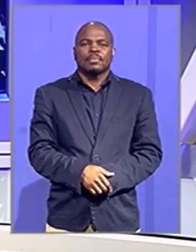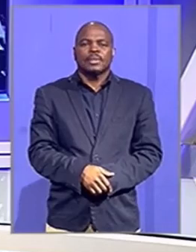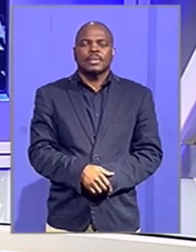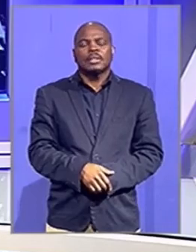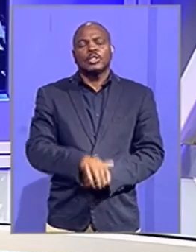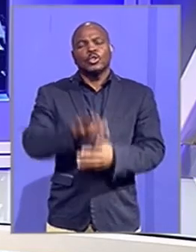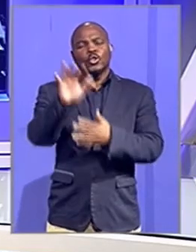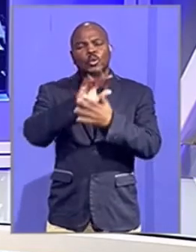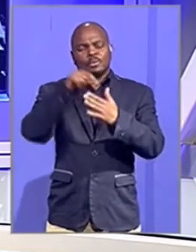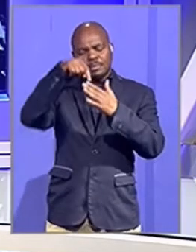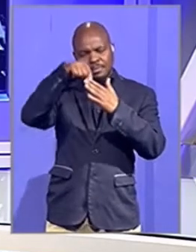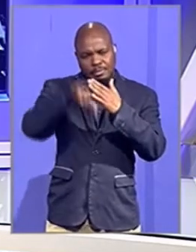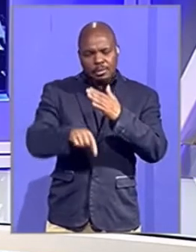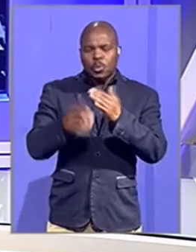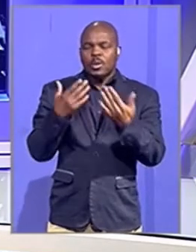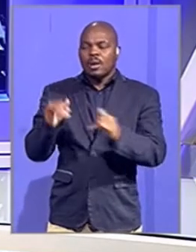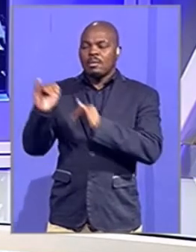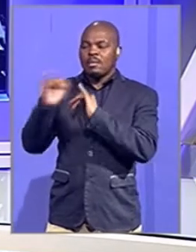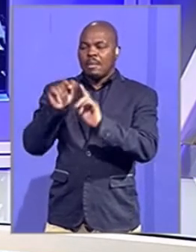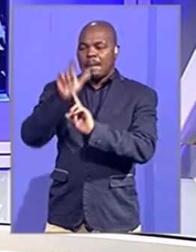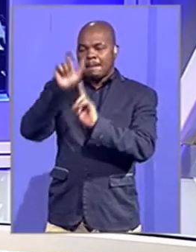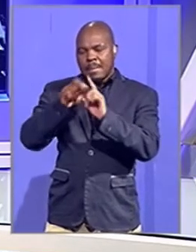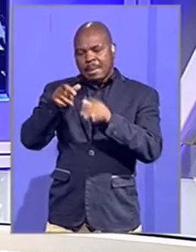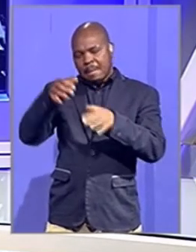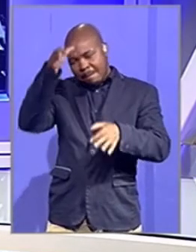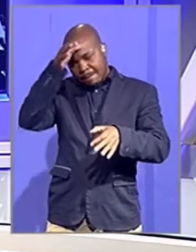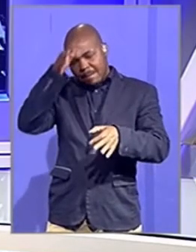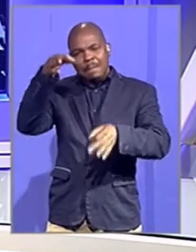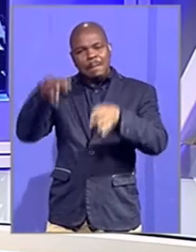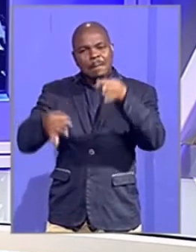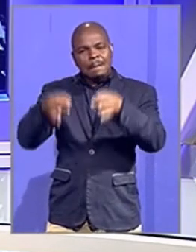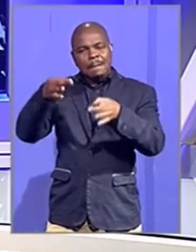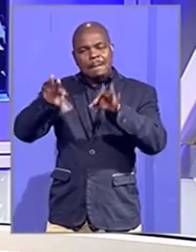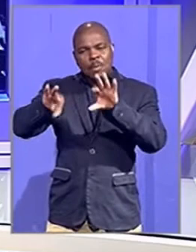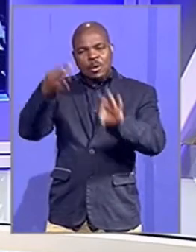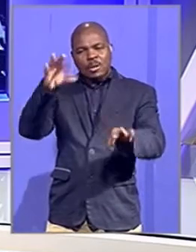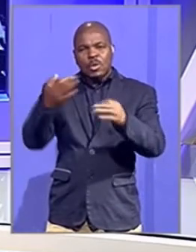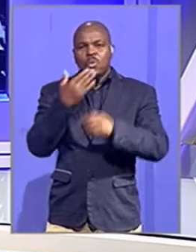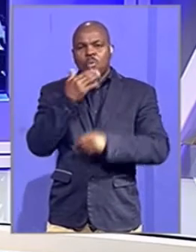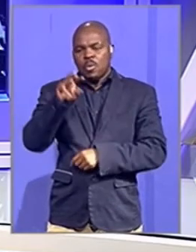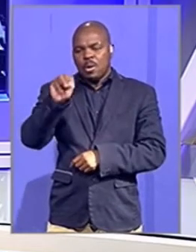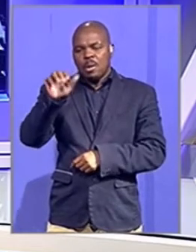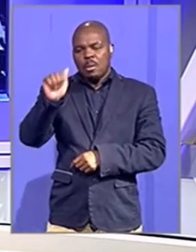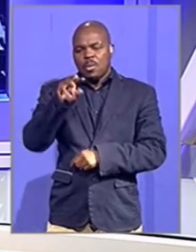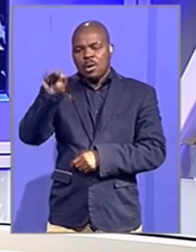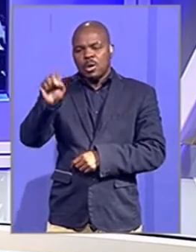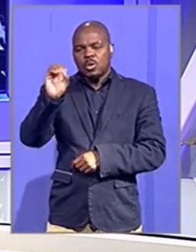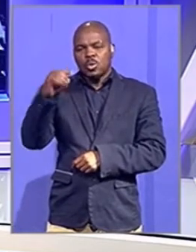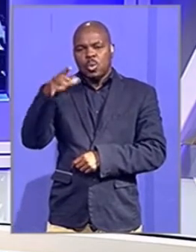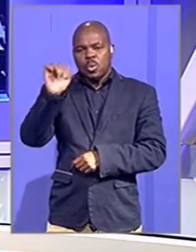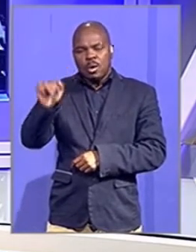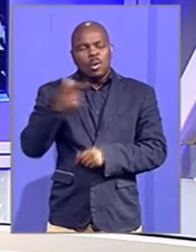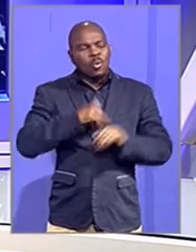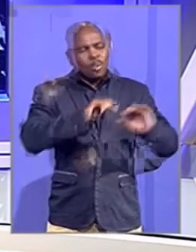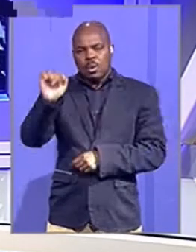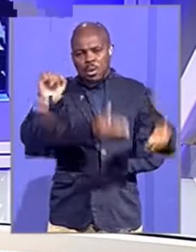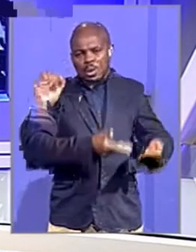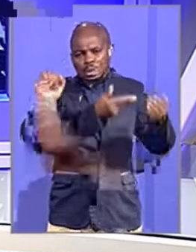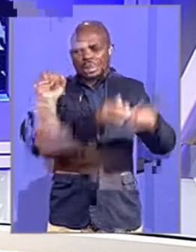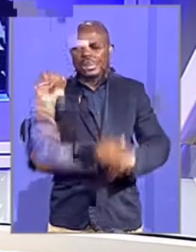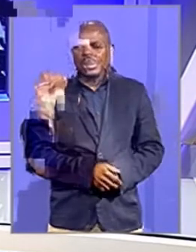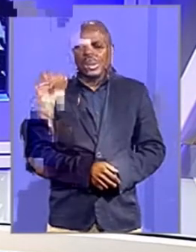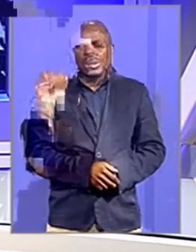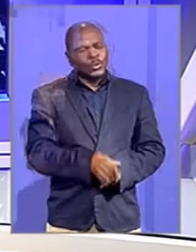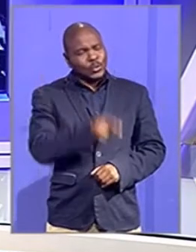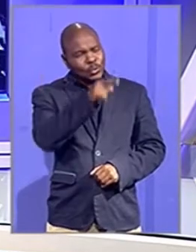go tsetsa taba e pele re buisana le mosekaseki wa dipolotiki tate Elvis Masoga ba Masoga re a le amogela ana le